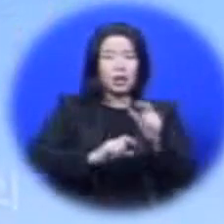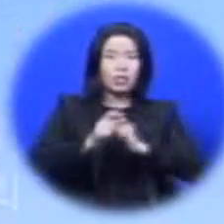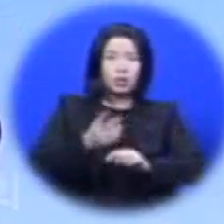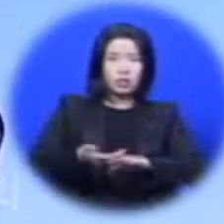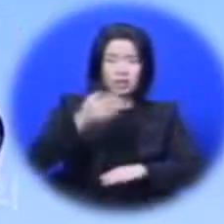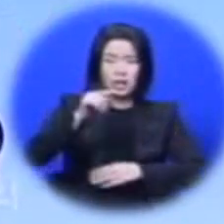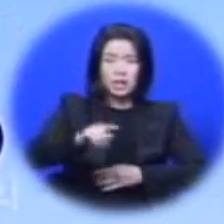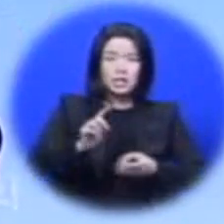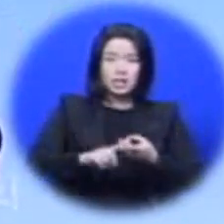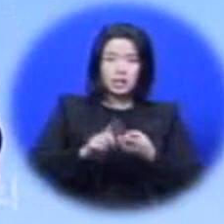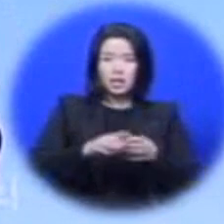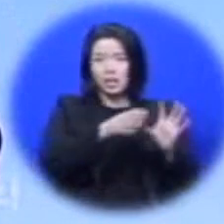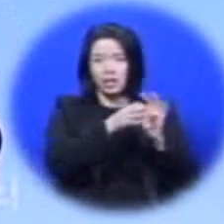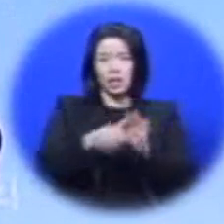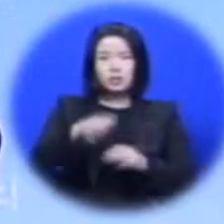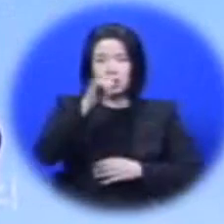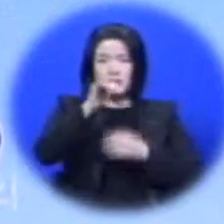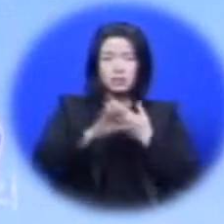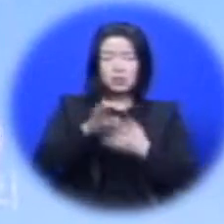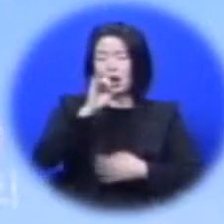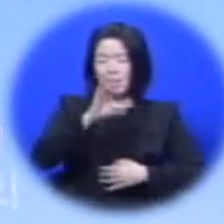이 상태에 계속 계시면 안 됩니다.